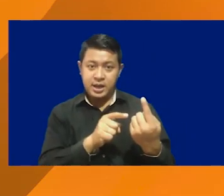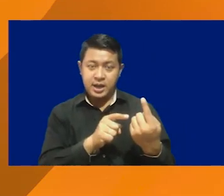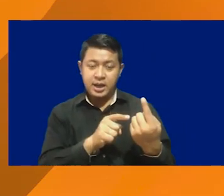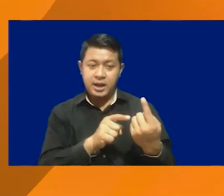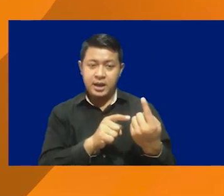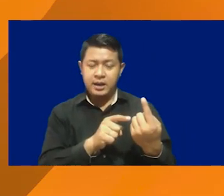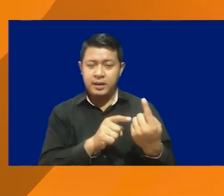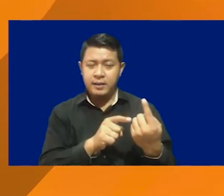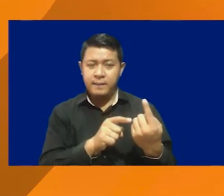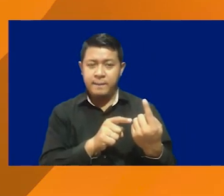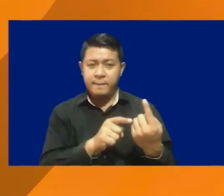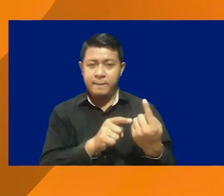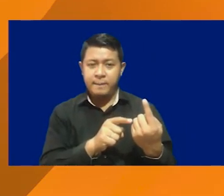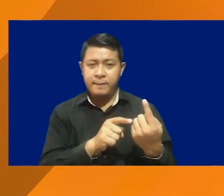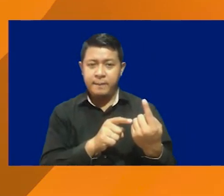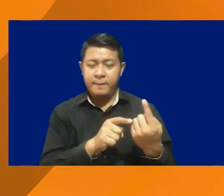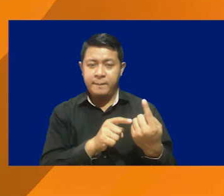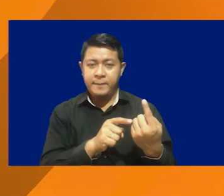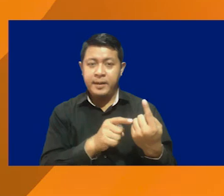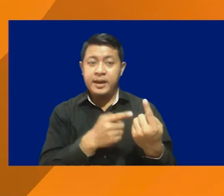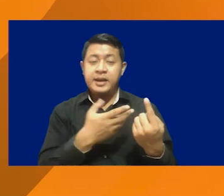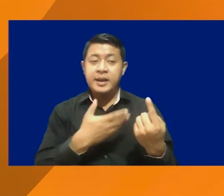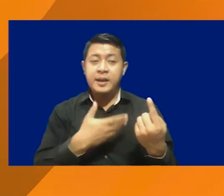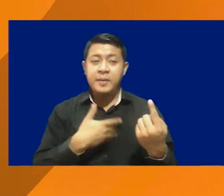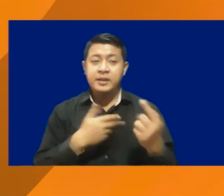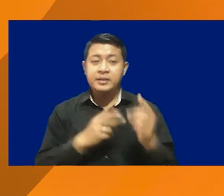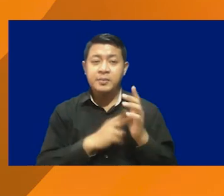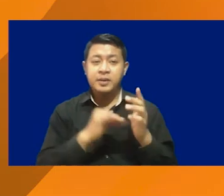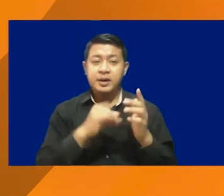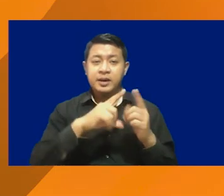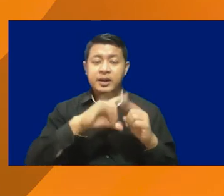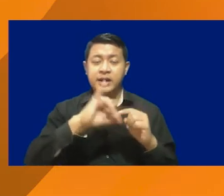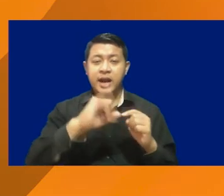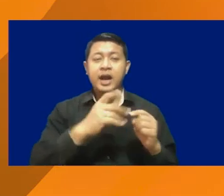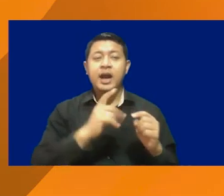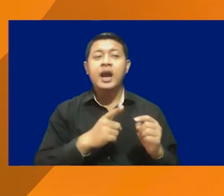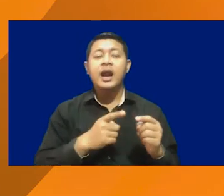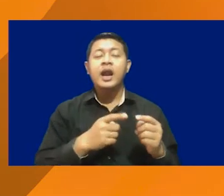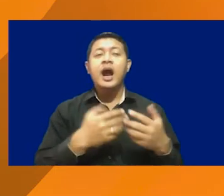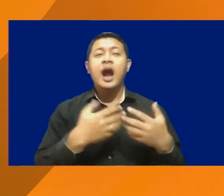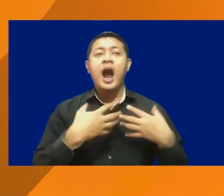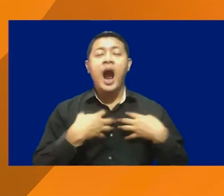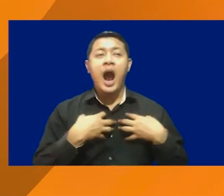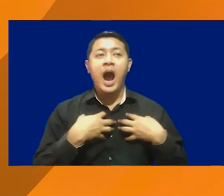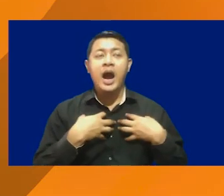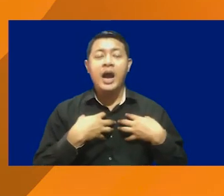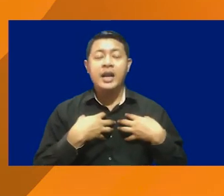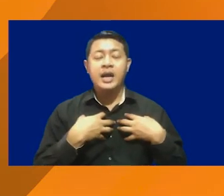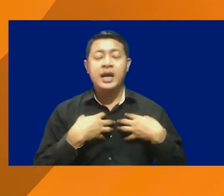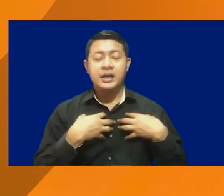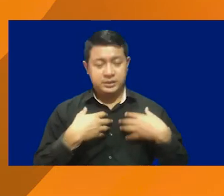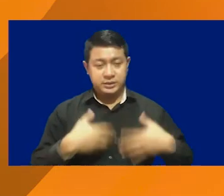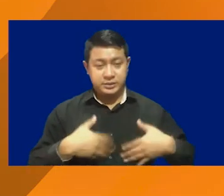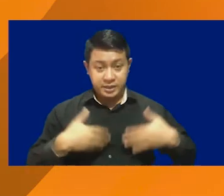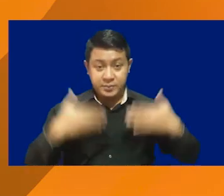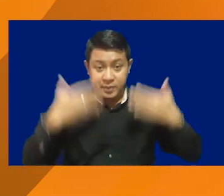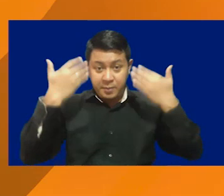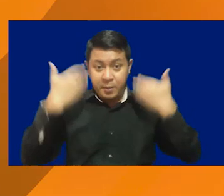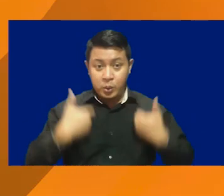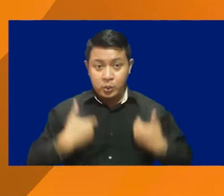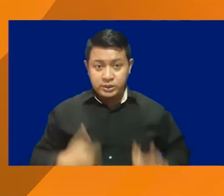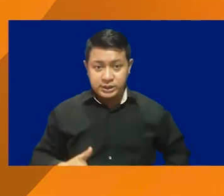karena dirinya ada padanya. Ia merasa bernilai karena